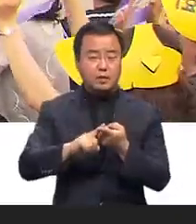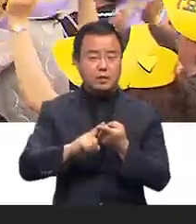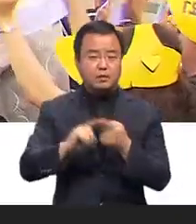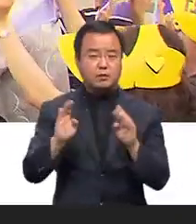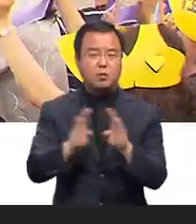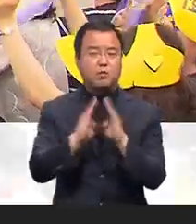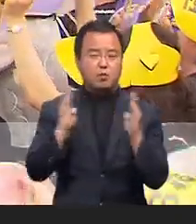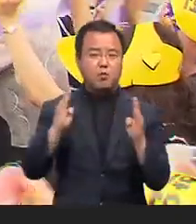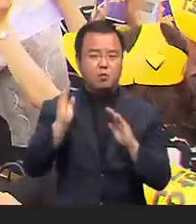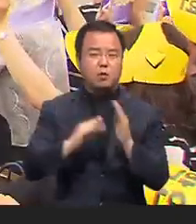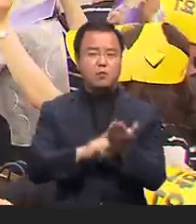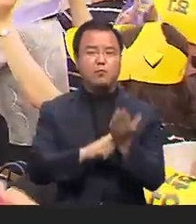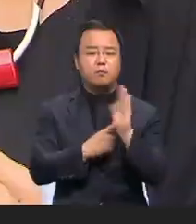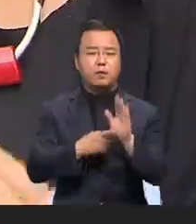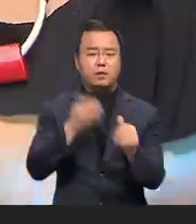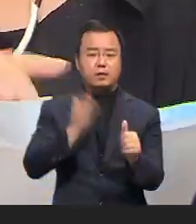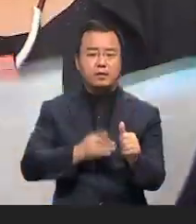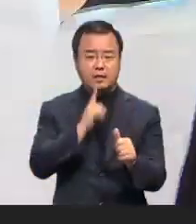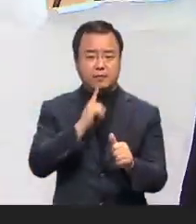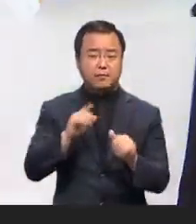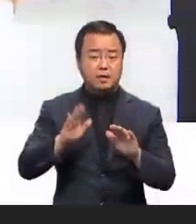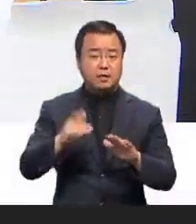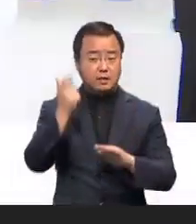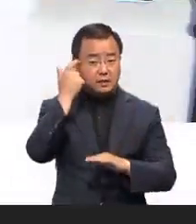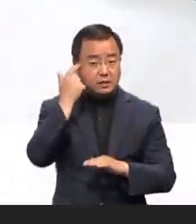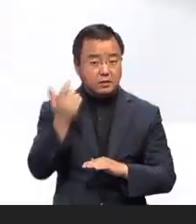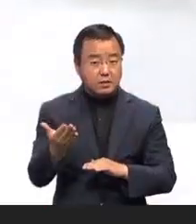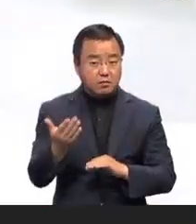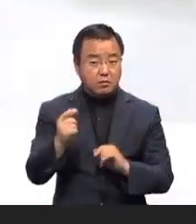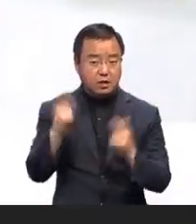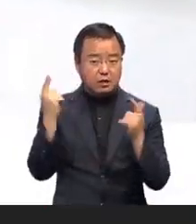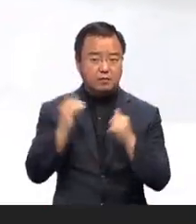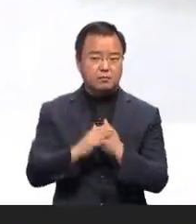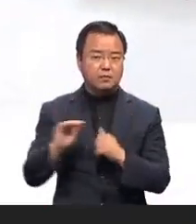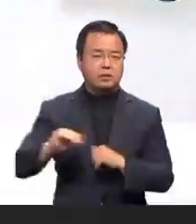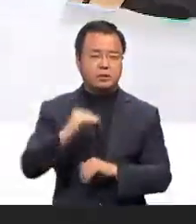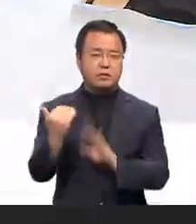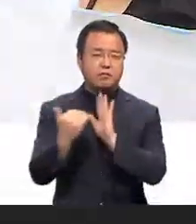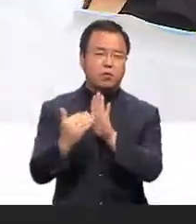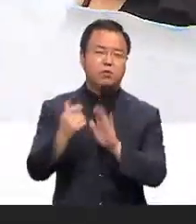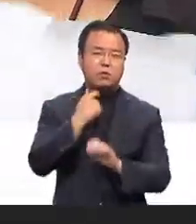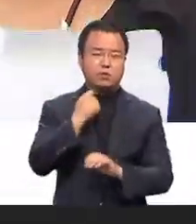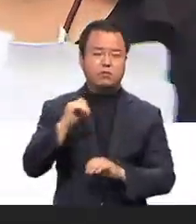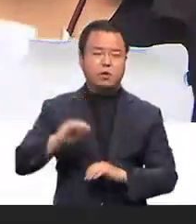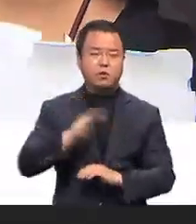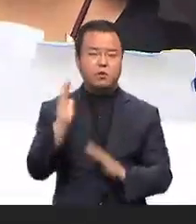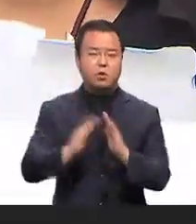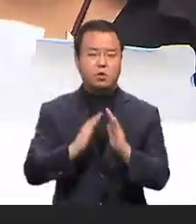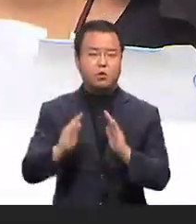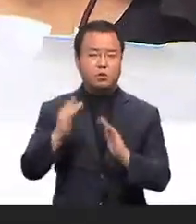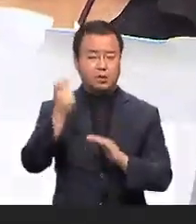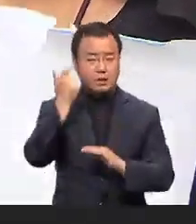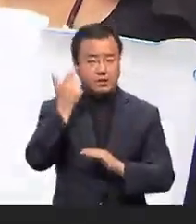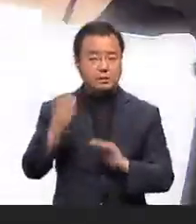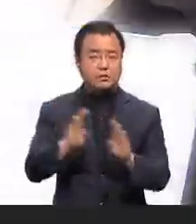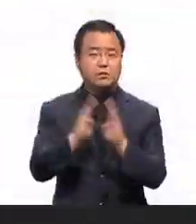공개할 것을 요구했습니다. 이건 청문이 아닙니다. 저희 보이콧하겠습니다. 이거는 저희 공개 청문